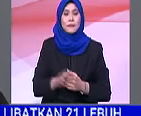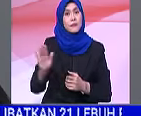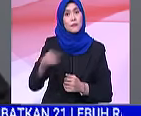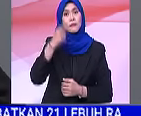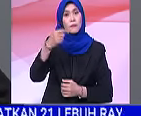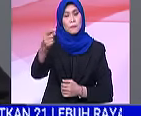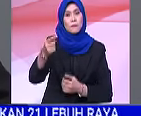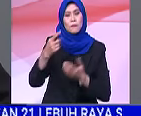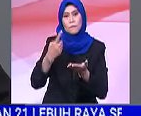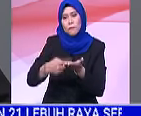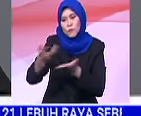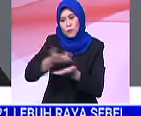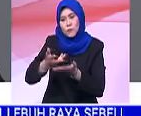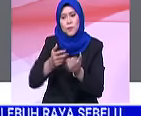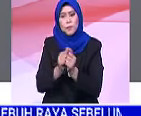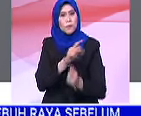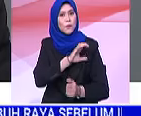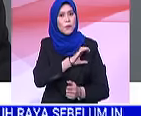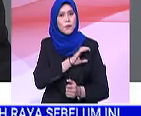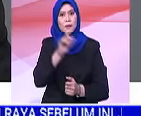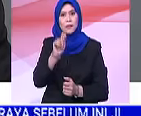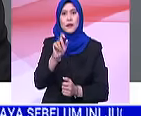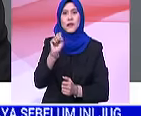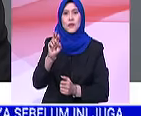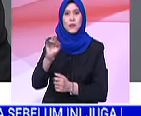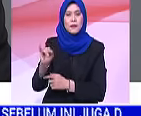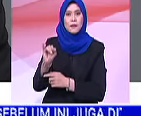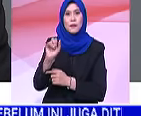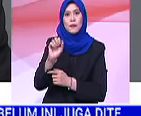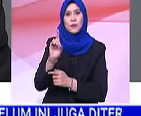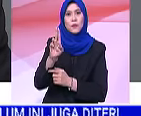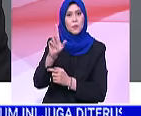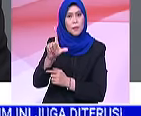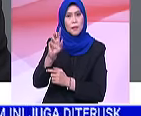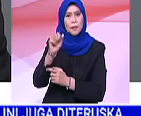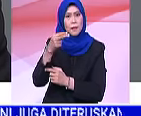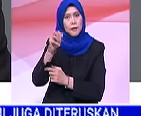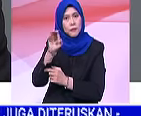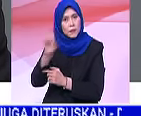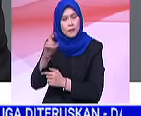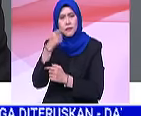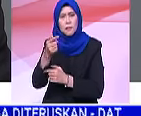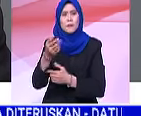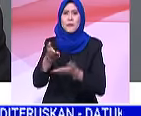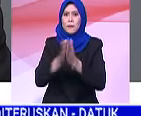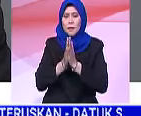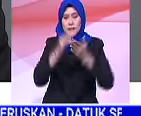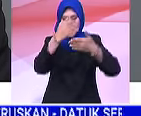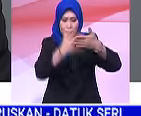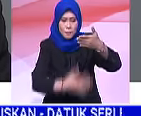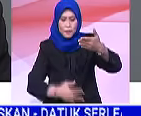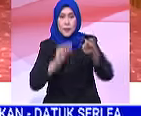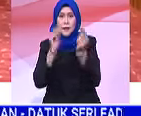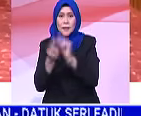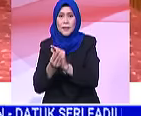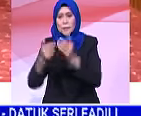Katanya dalam perbualan dengan Ketua Polis Negara Tan Sri Abdul Hamid Badoh itu, beliau ada meminta senarai nama pengganti sebelum dipersembahkan kepada